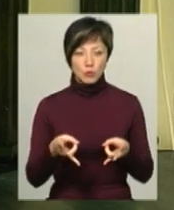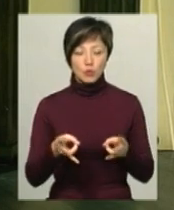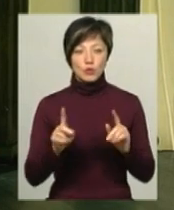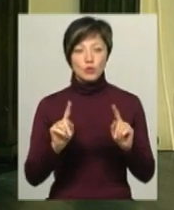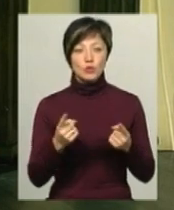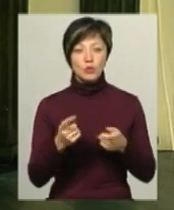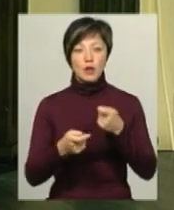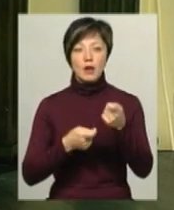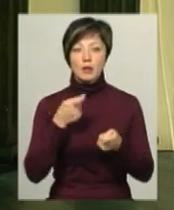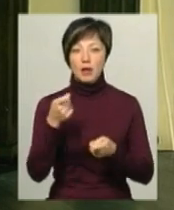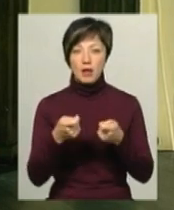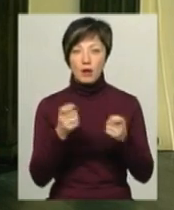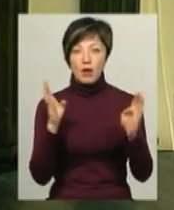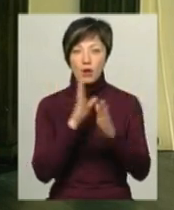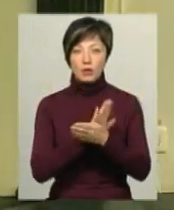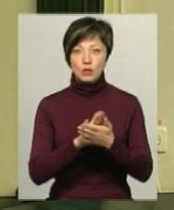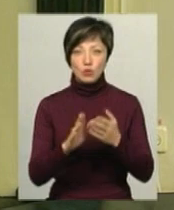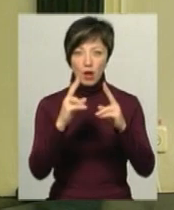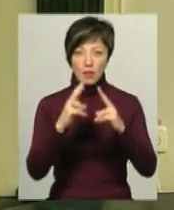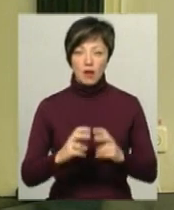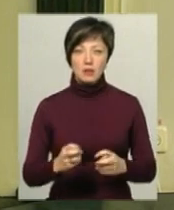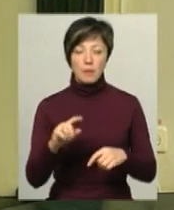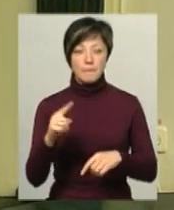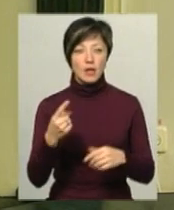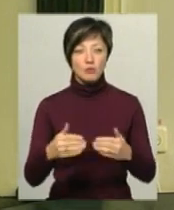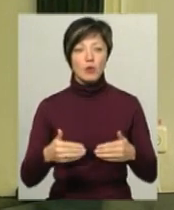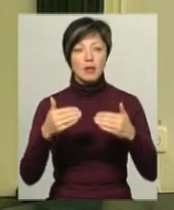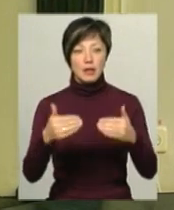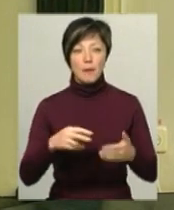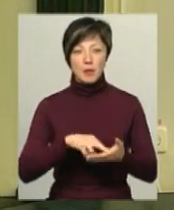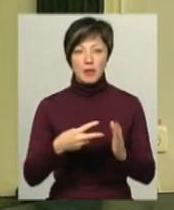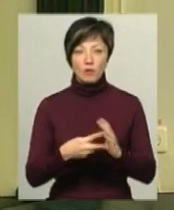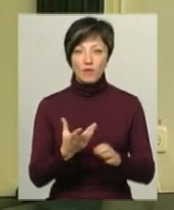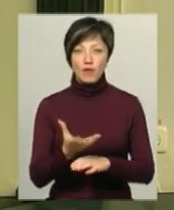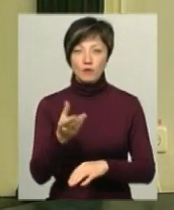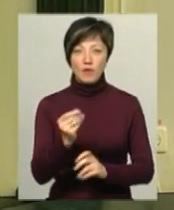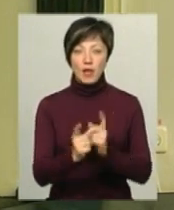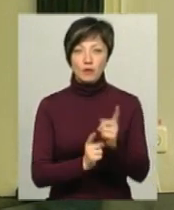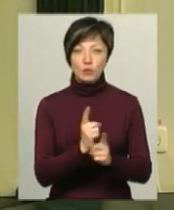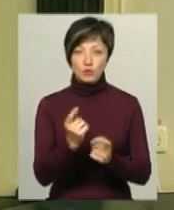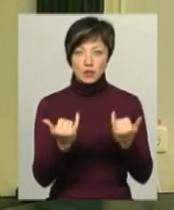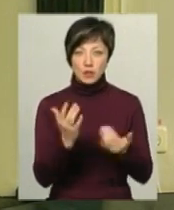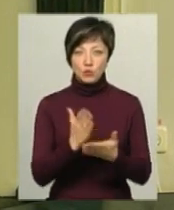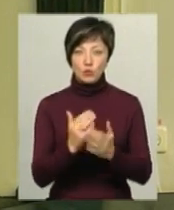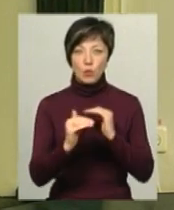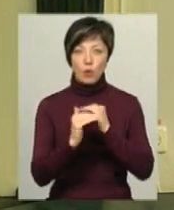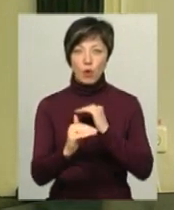дуже ретельного екологічного аналізу. На першому етапі планується фінансування реконструкції існуючого